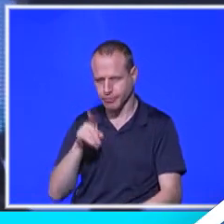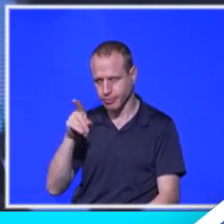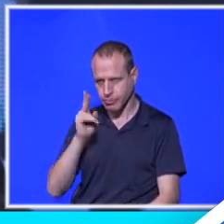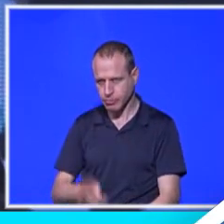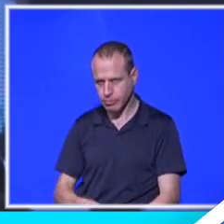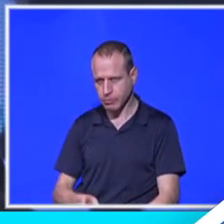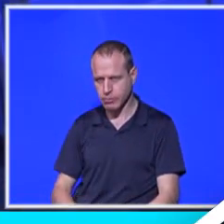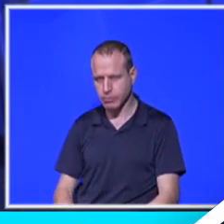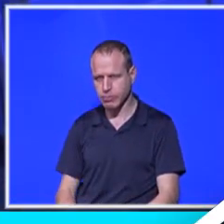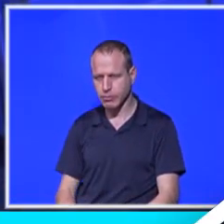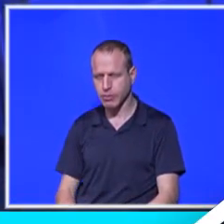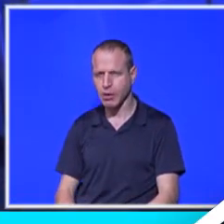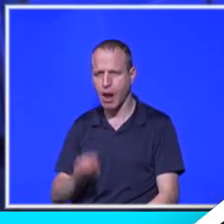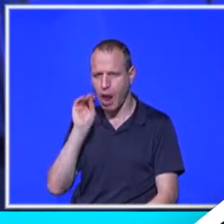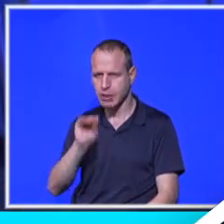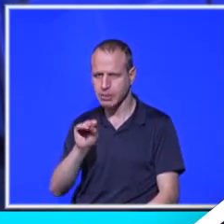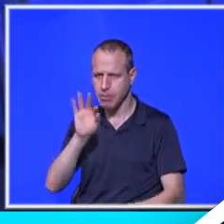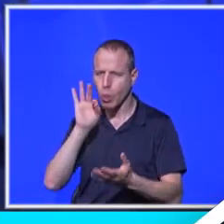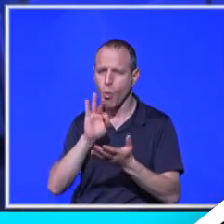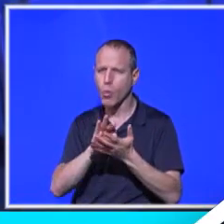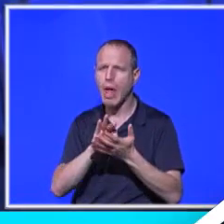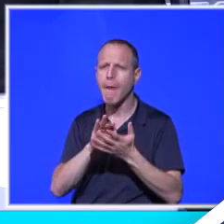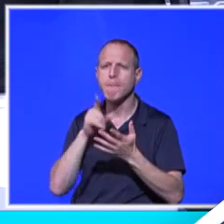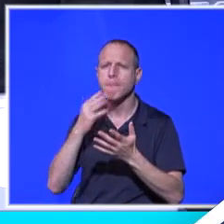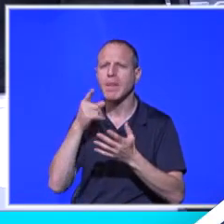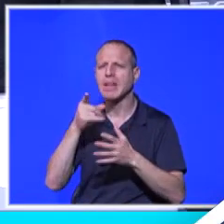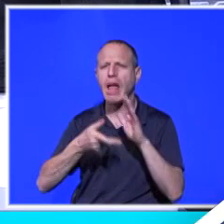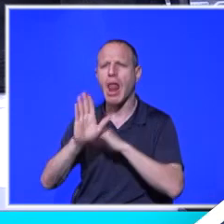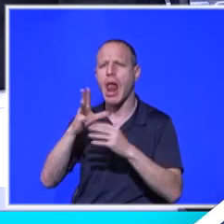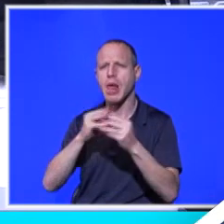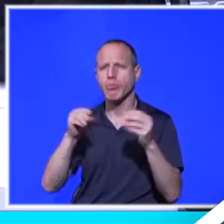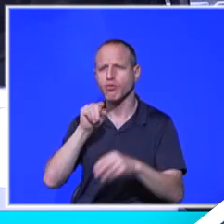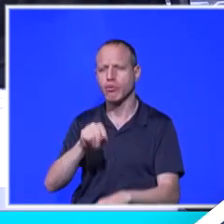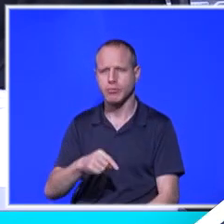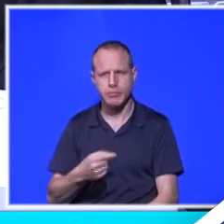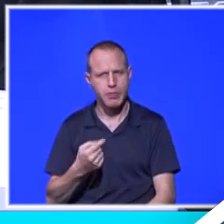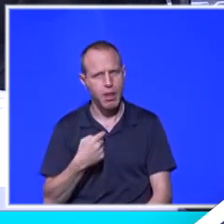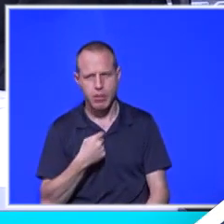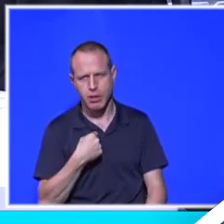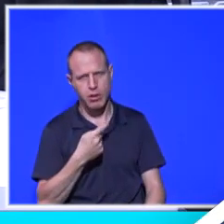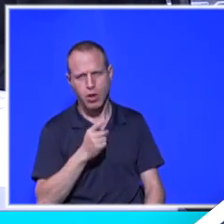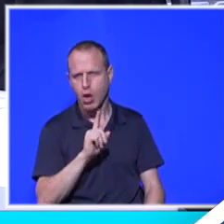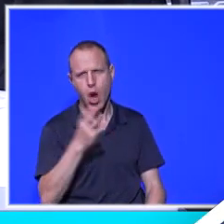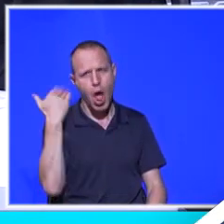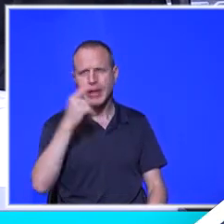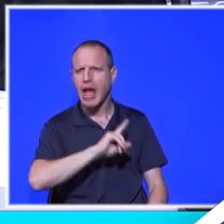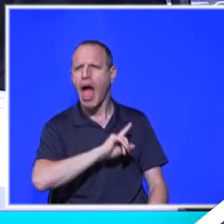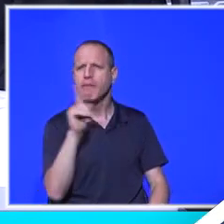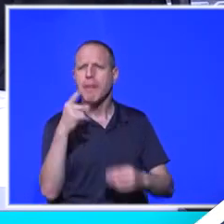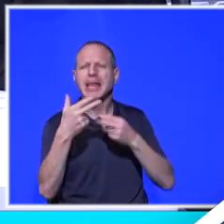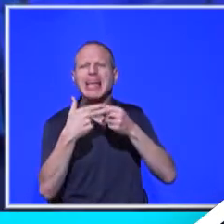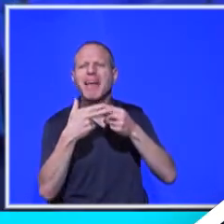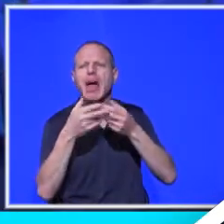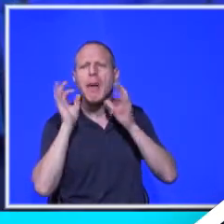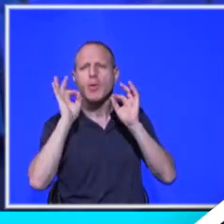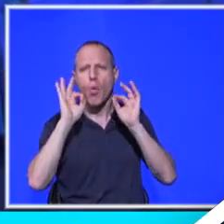יכול לשים את הנקודה מתי זה הלך לאיבוד שם? אני לא הייתי אף פעם באיזה קרבה